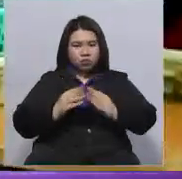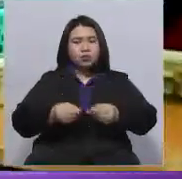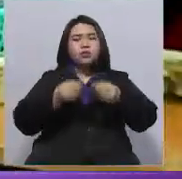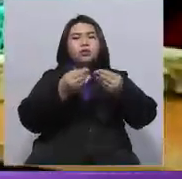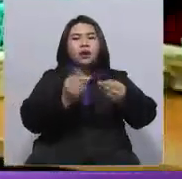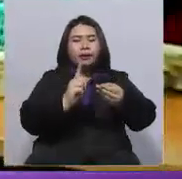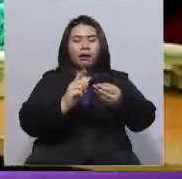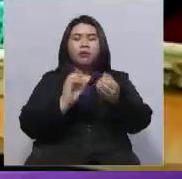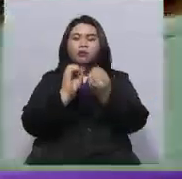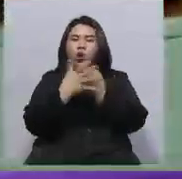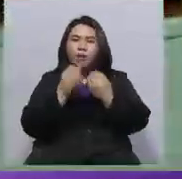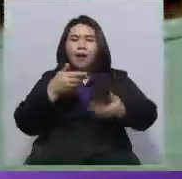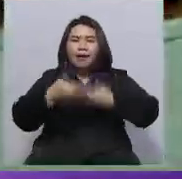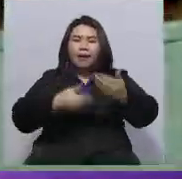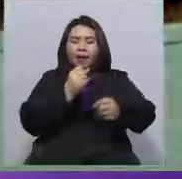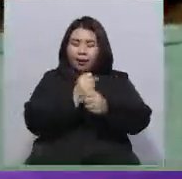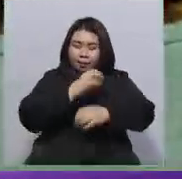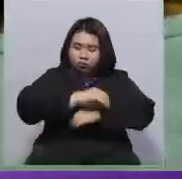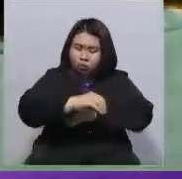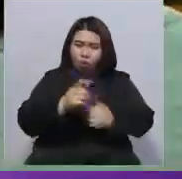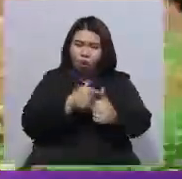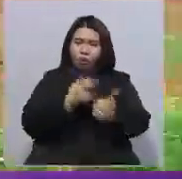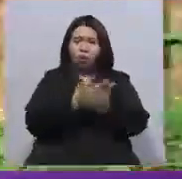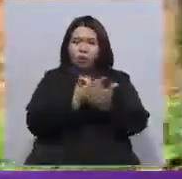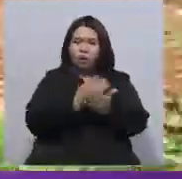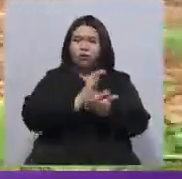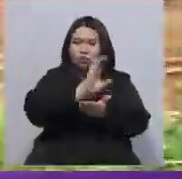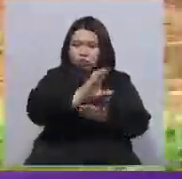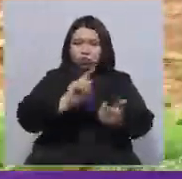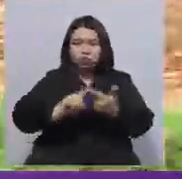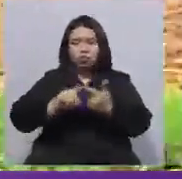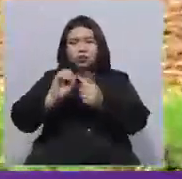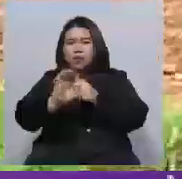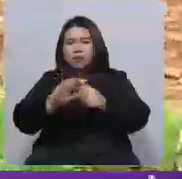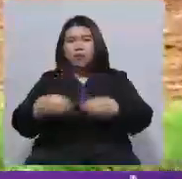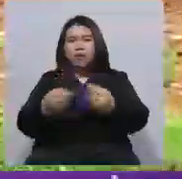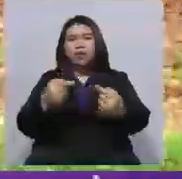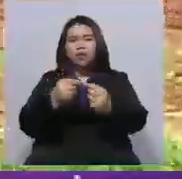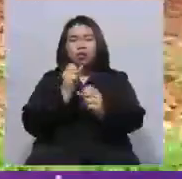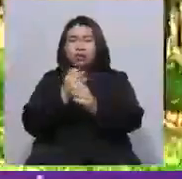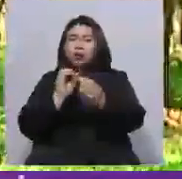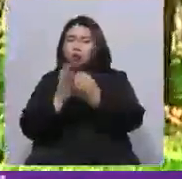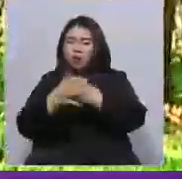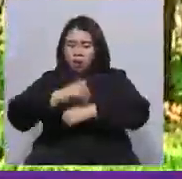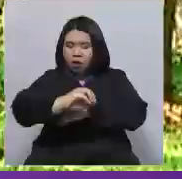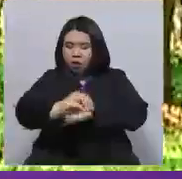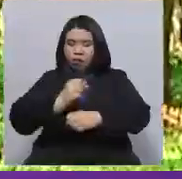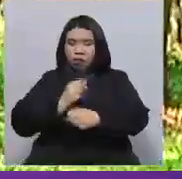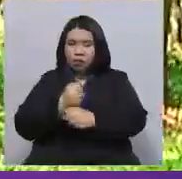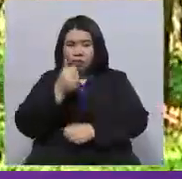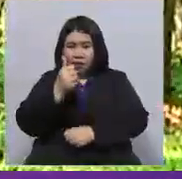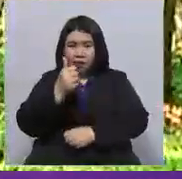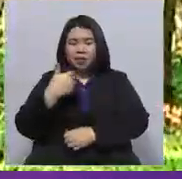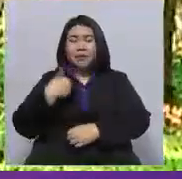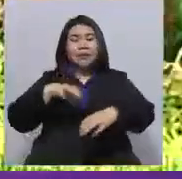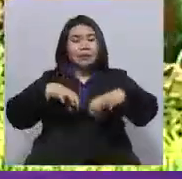ชาวสวนผลไม้ในพื้นที่ทั้งด้านการเงินและการให้ความรู้ในการทำสวนผลไม้อย่างมีคุณภาพและยั่งยืนด้วยการ